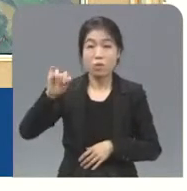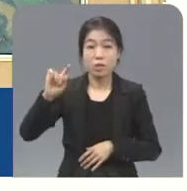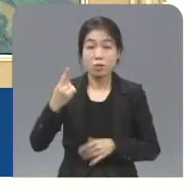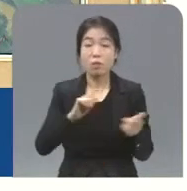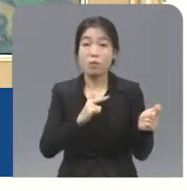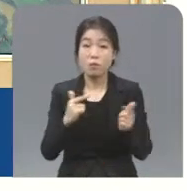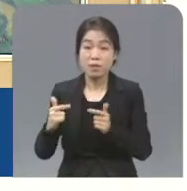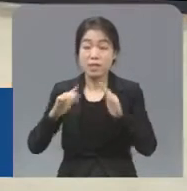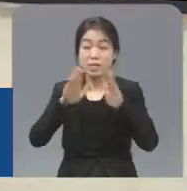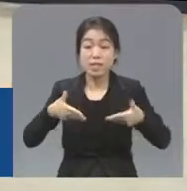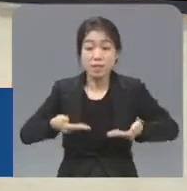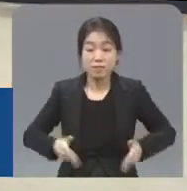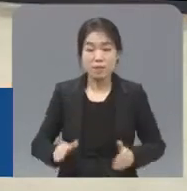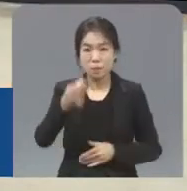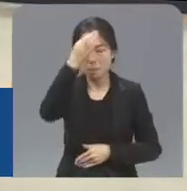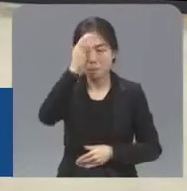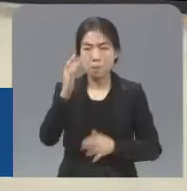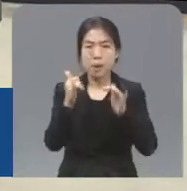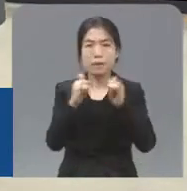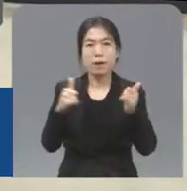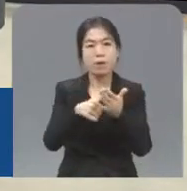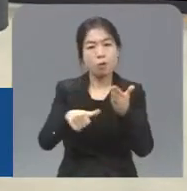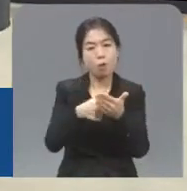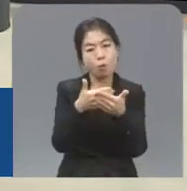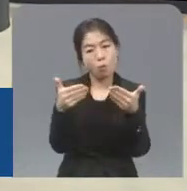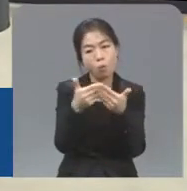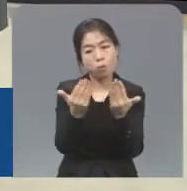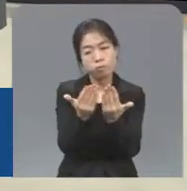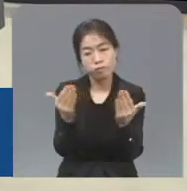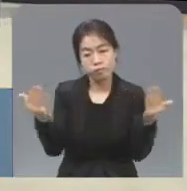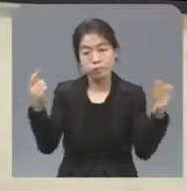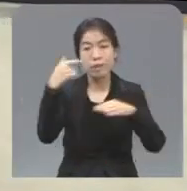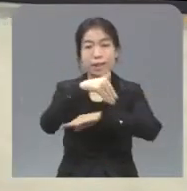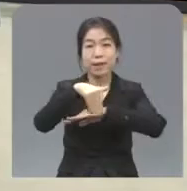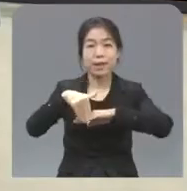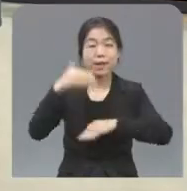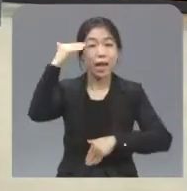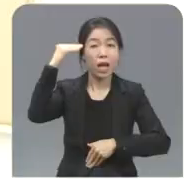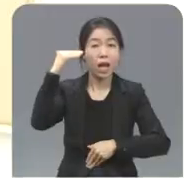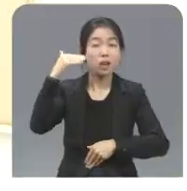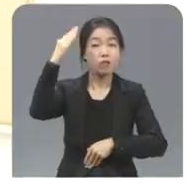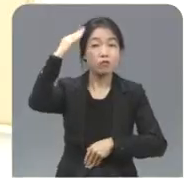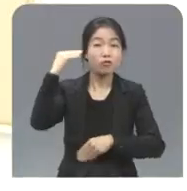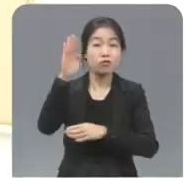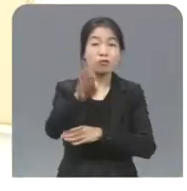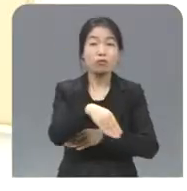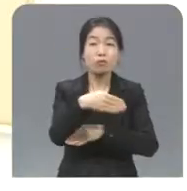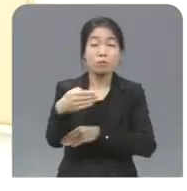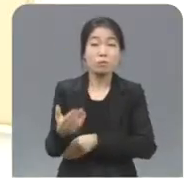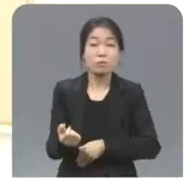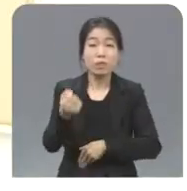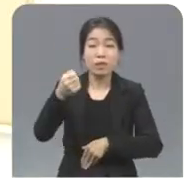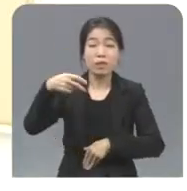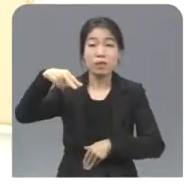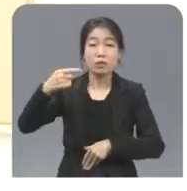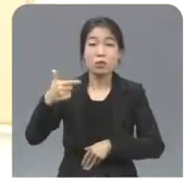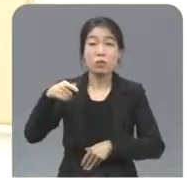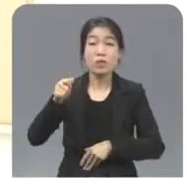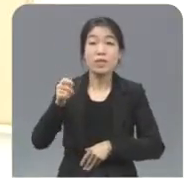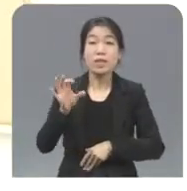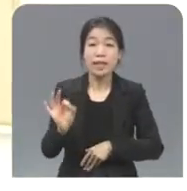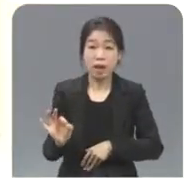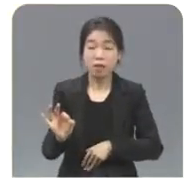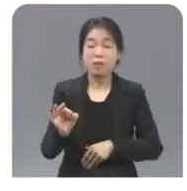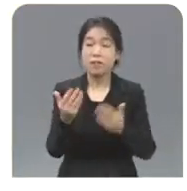전남 출신 거장의 작품이 다수 공개될 예정입니다 또 한국 사회의 거 장 소 전손 재형 선생의 전시회가